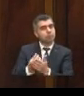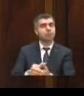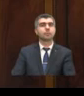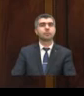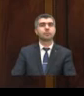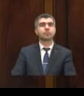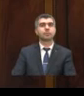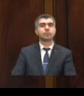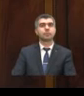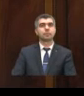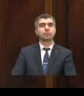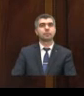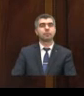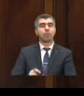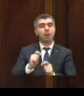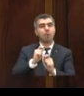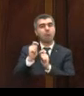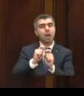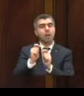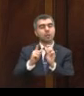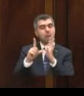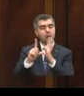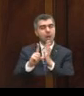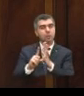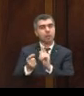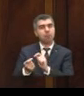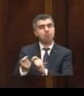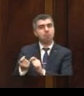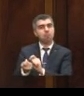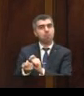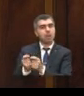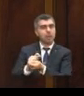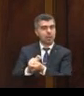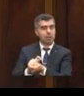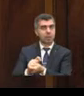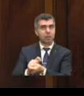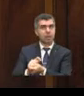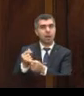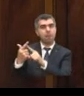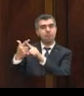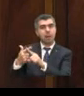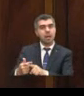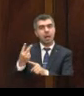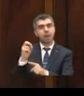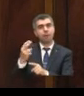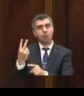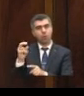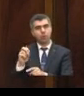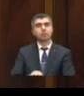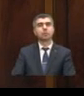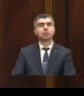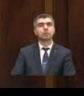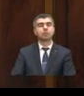كان تقديم مناقشة مشروع قانون المعدل لمالية 2020 مناسبة